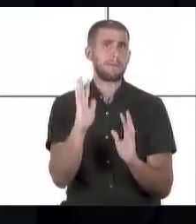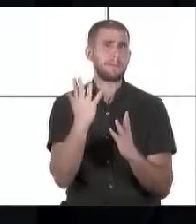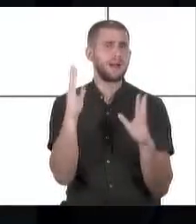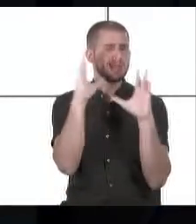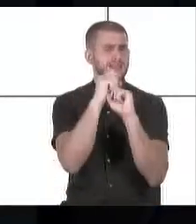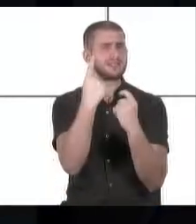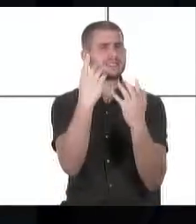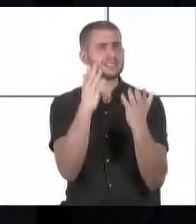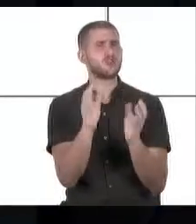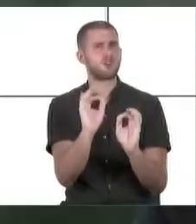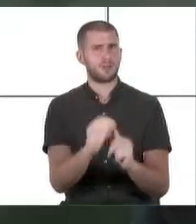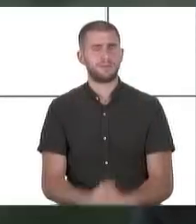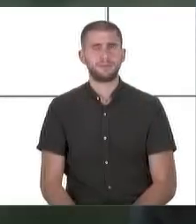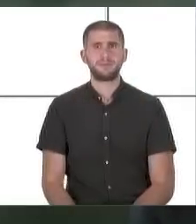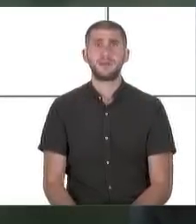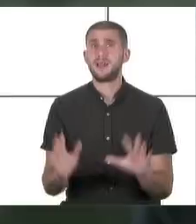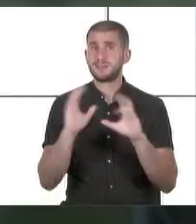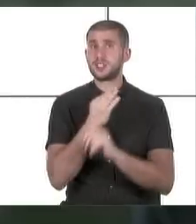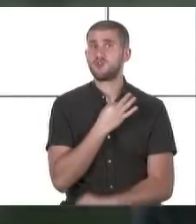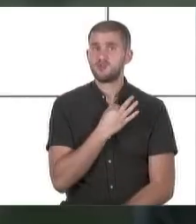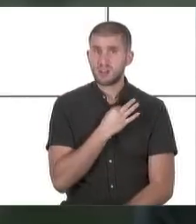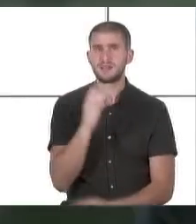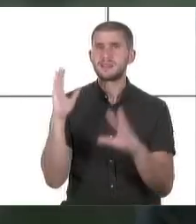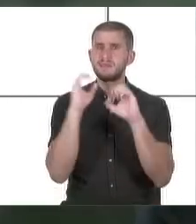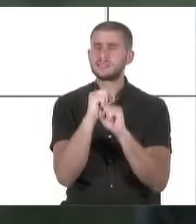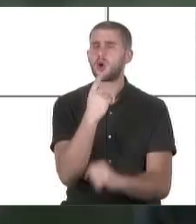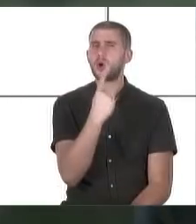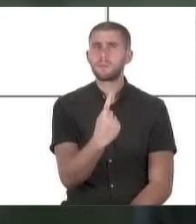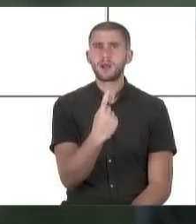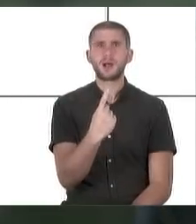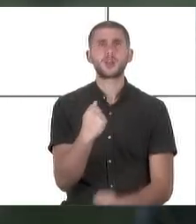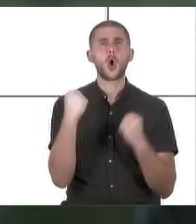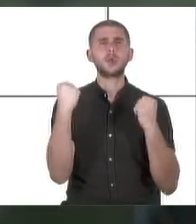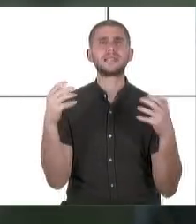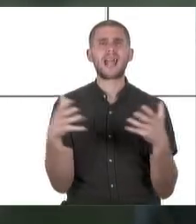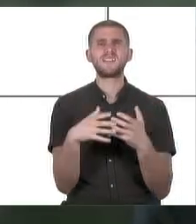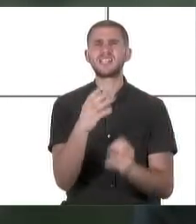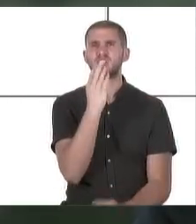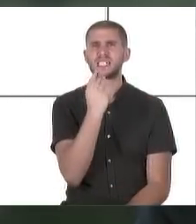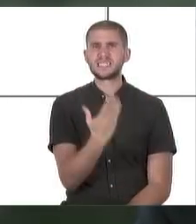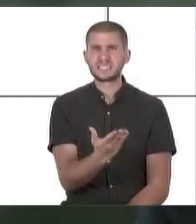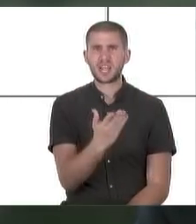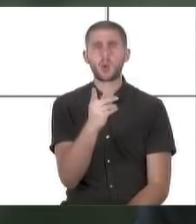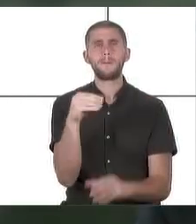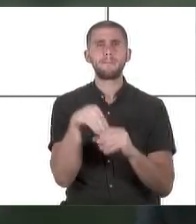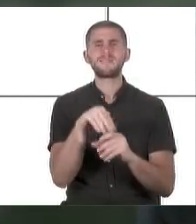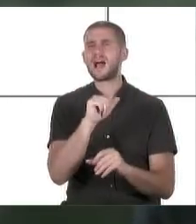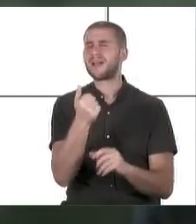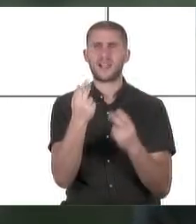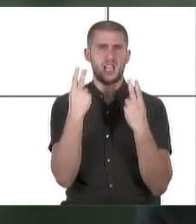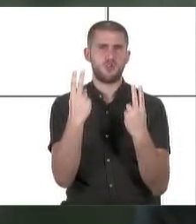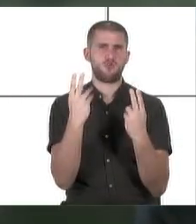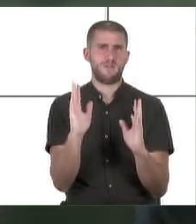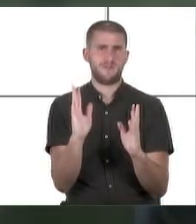תפיסת העולם שלך? תפיסת העולם שלי היא תפיסה שאומרת שהחוסן החברתי של מדינת ישראל הוא המרכיב החשוב